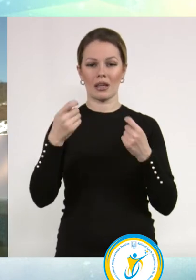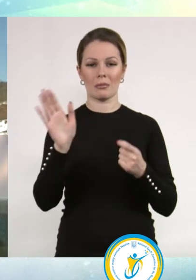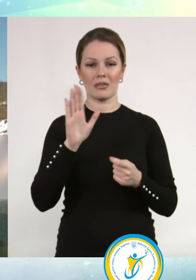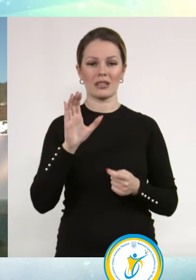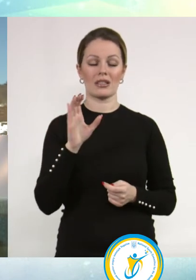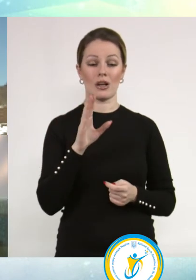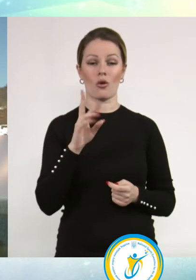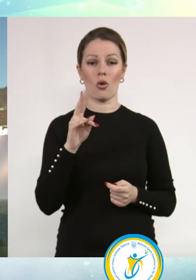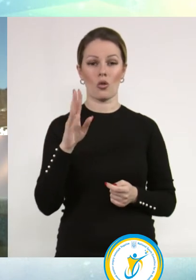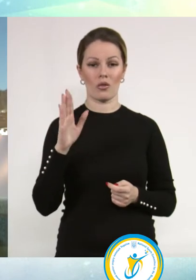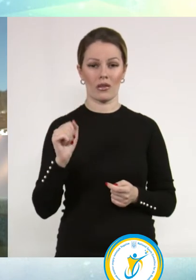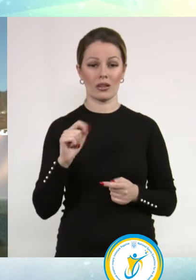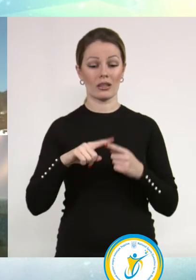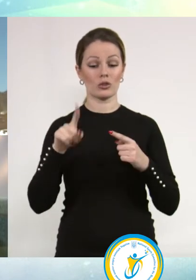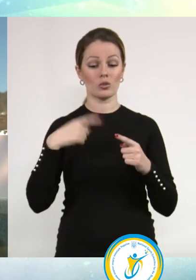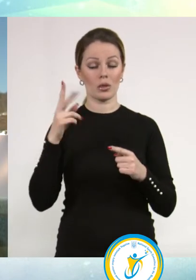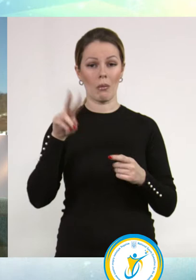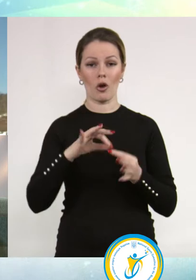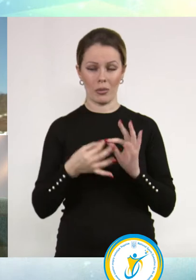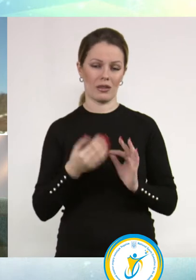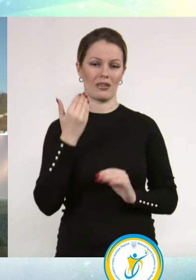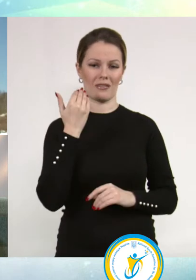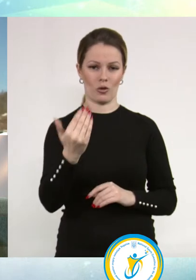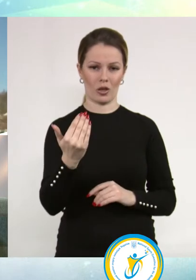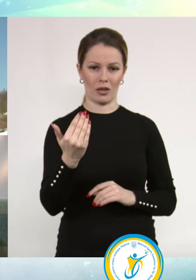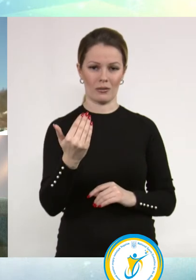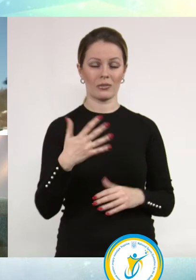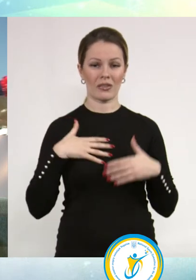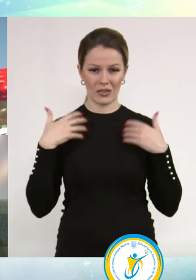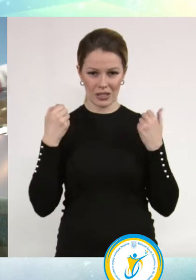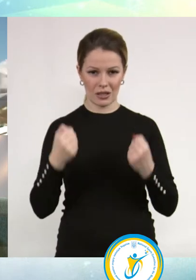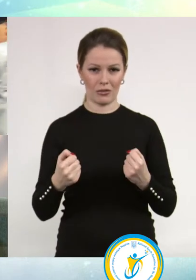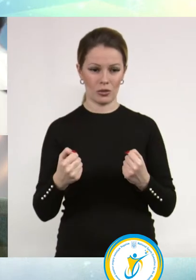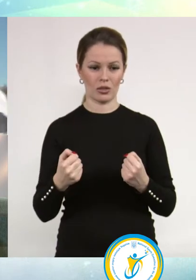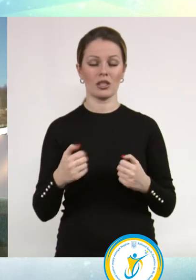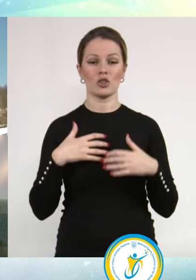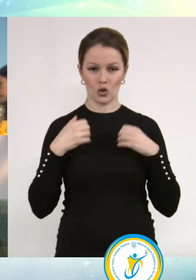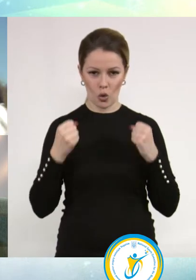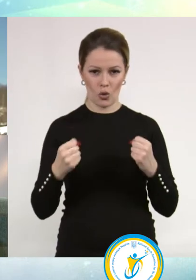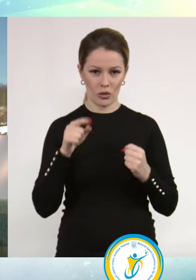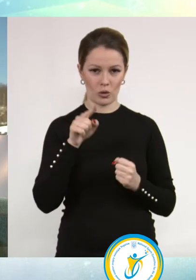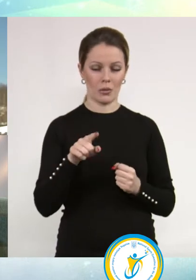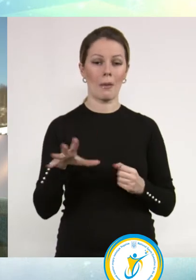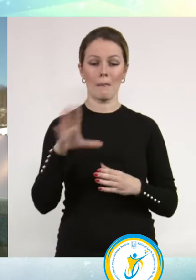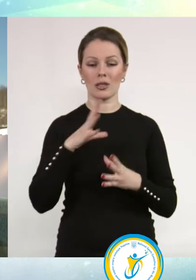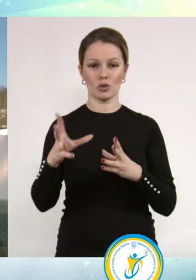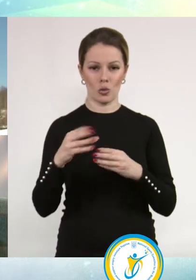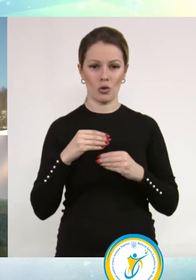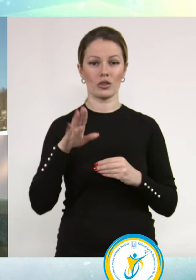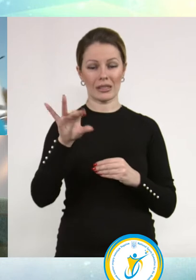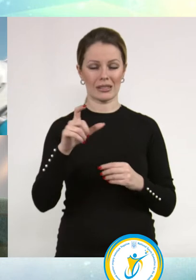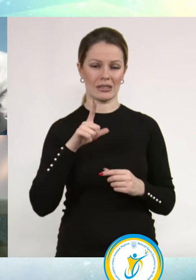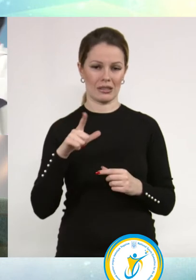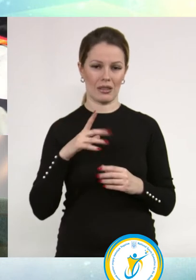Кононовій. Санечка, наступна паралімпіада твоя. Виздоровлюй, здоров'я тобі. Ми з тобою, ти з